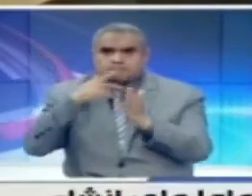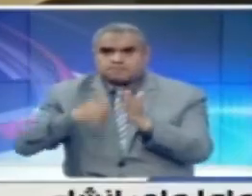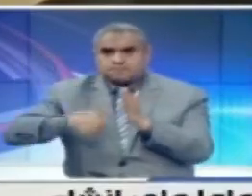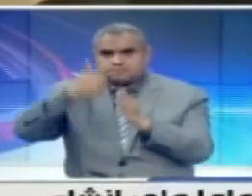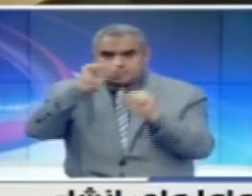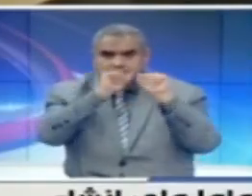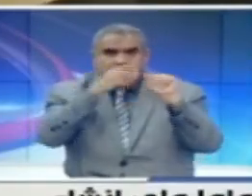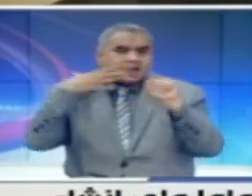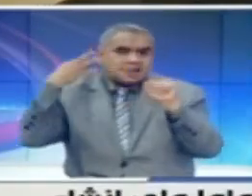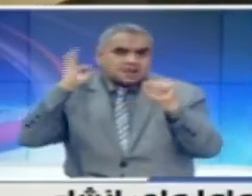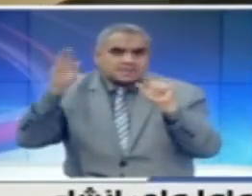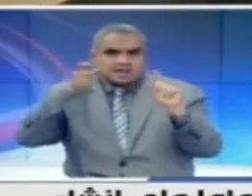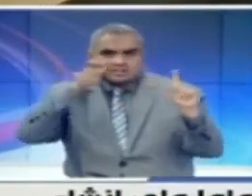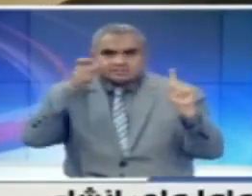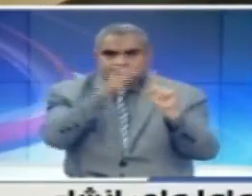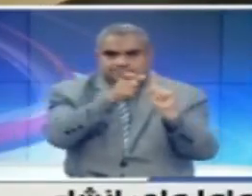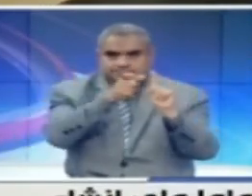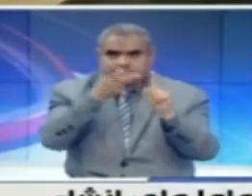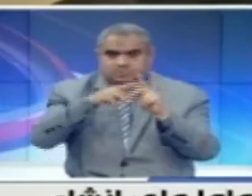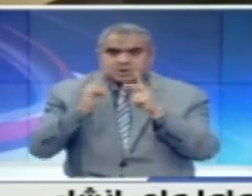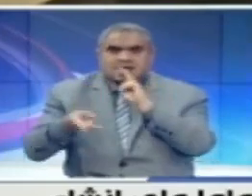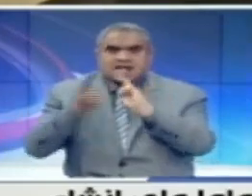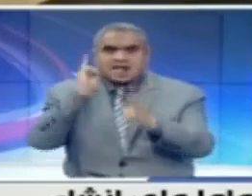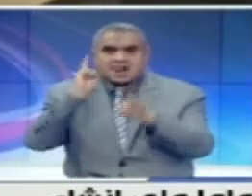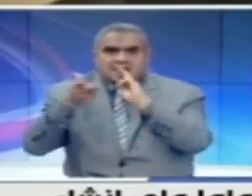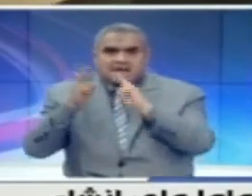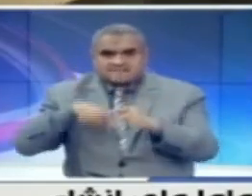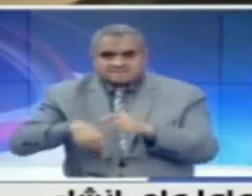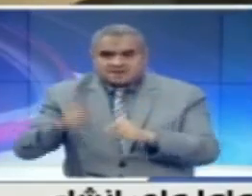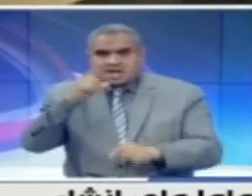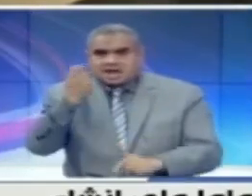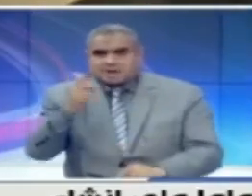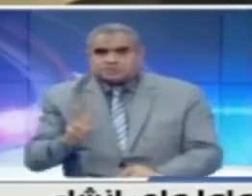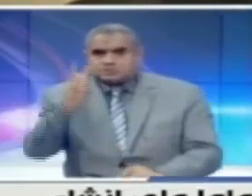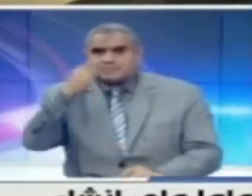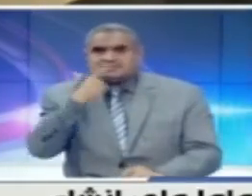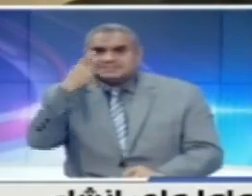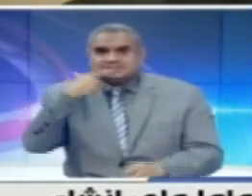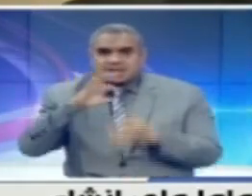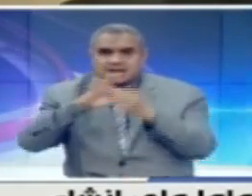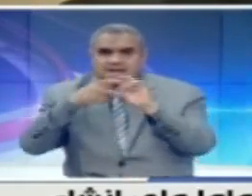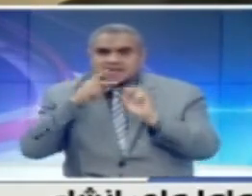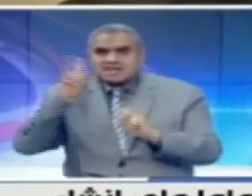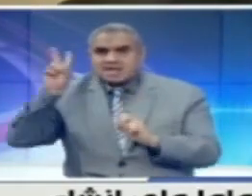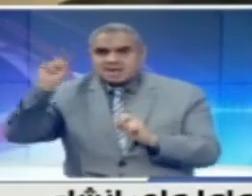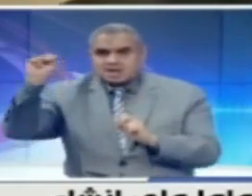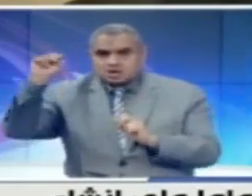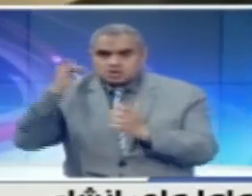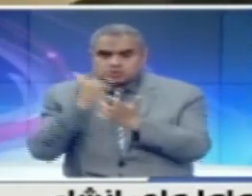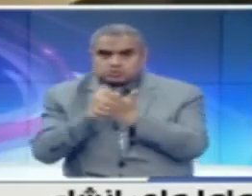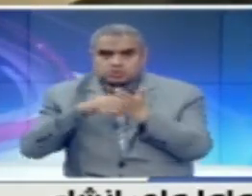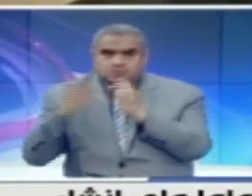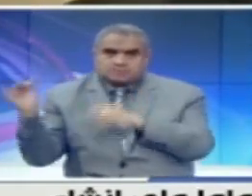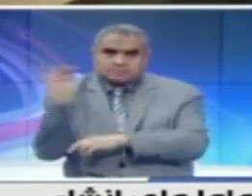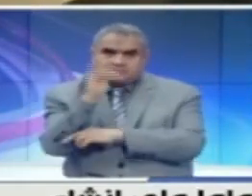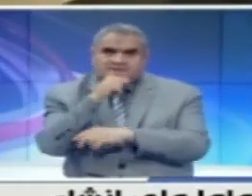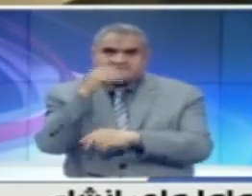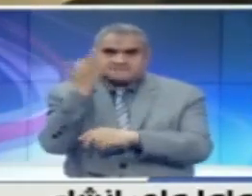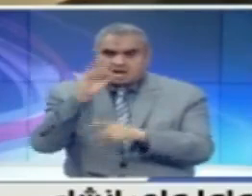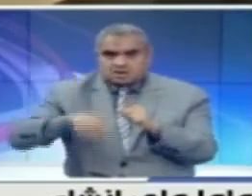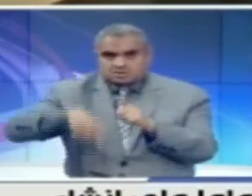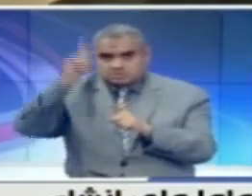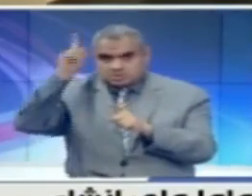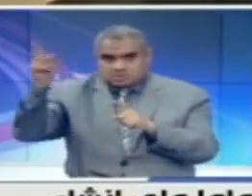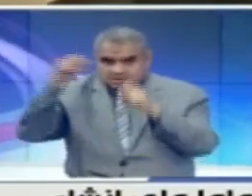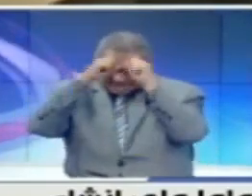الملف الليبي. وعن احتفالية مرور 75 عاما على إنشاء منظمة اليونسكو التي تستضيفها باريس اليوم، قال